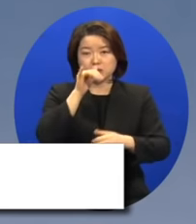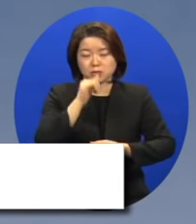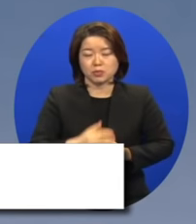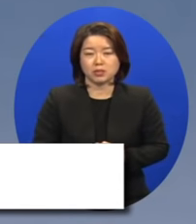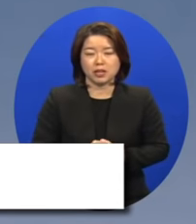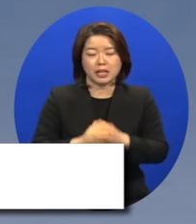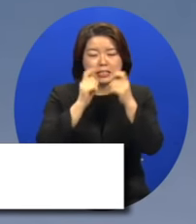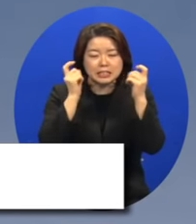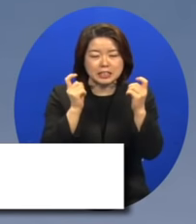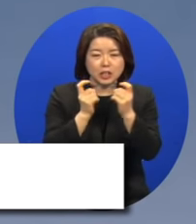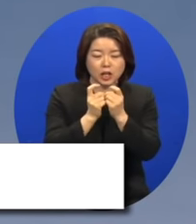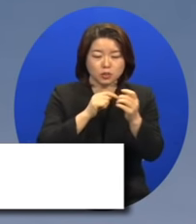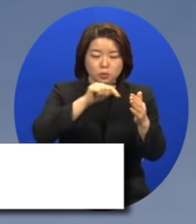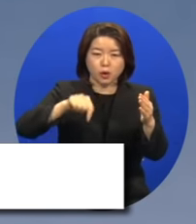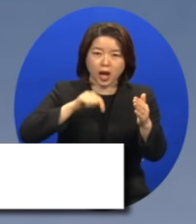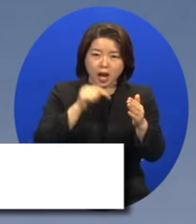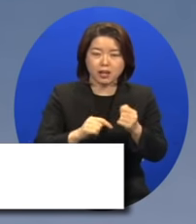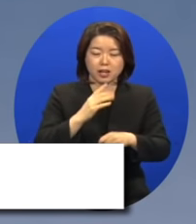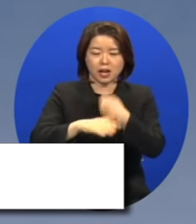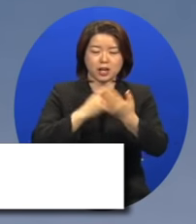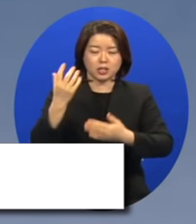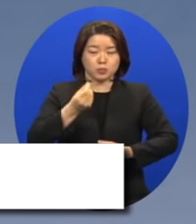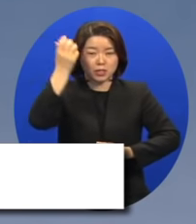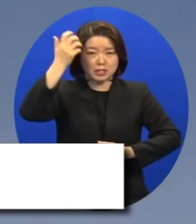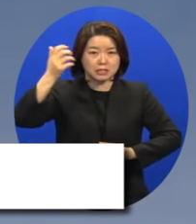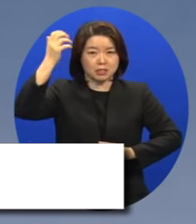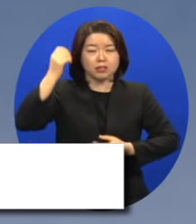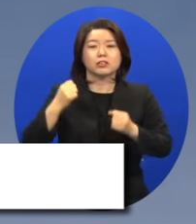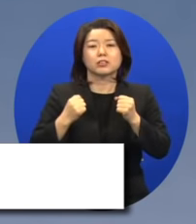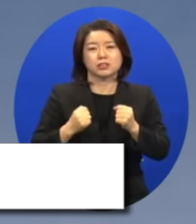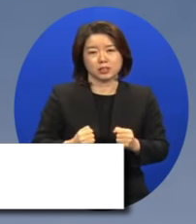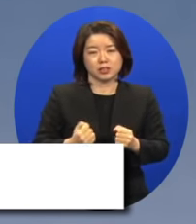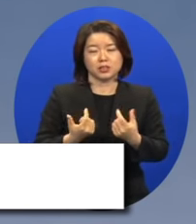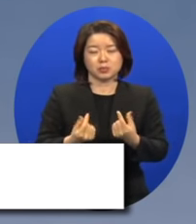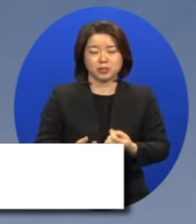이는 하나님의영이우리각자안에거하신다는것을의미합니다 .